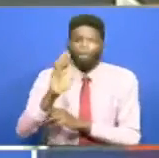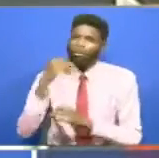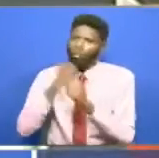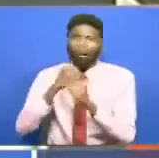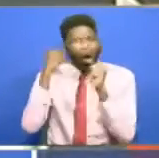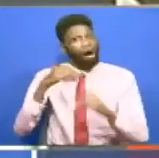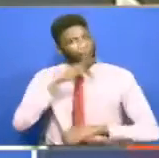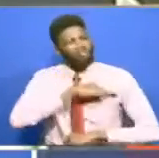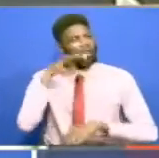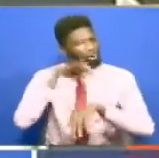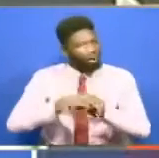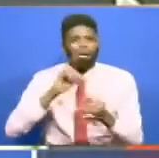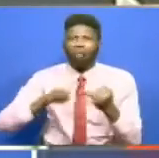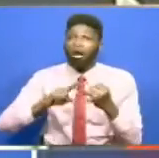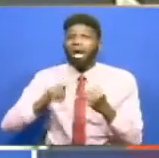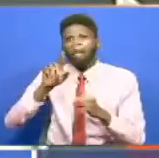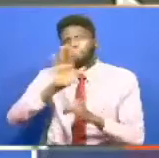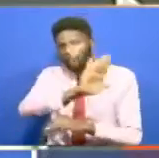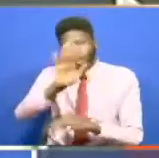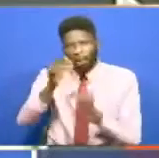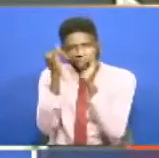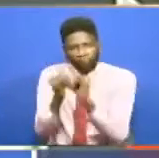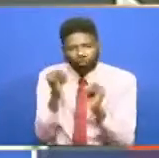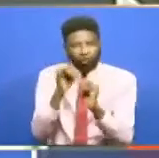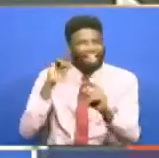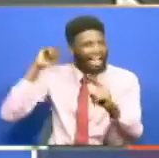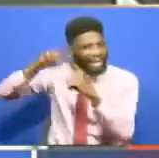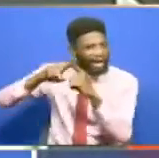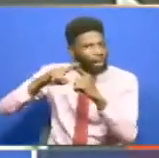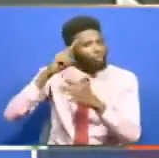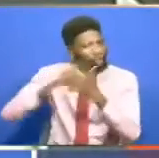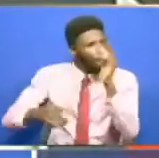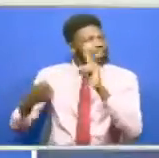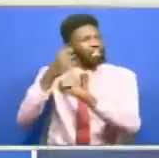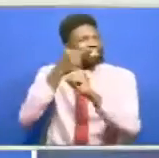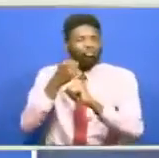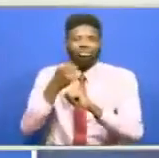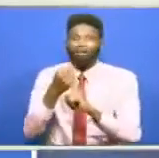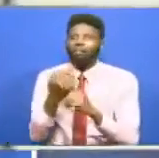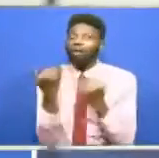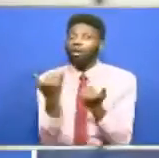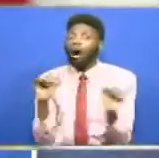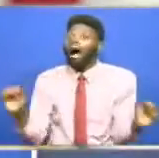na ambapo ndoto za watu hutimia ingali ndoto hadi sasa.